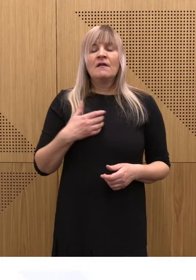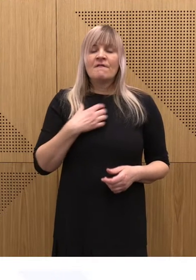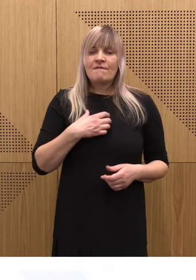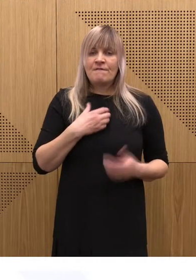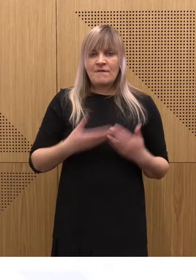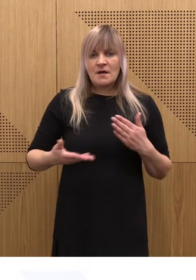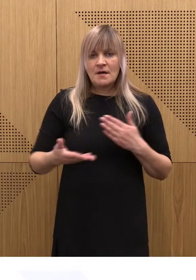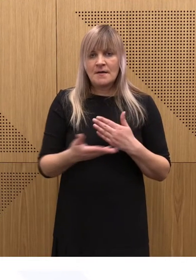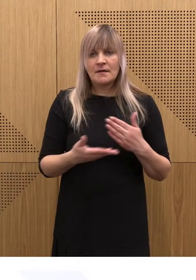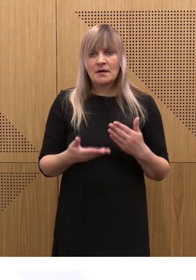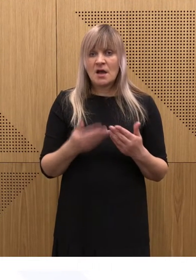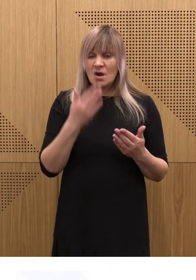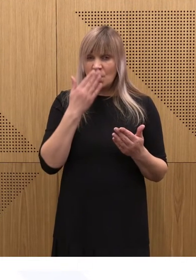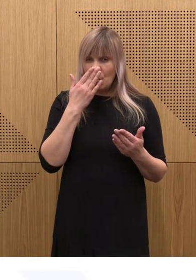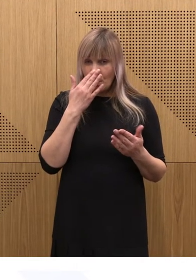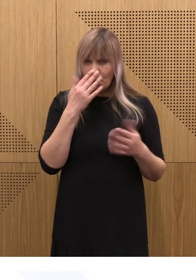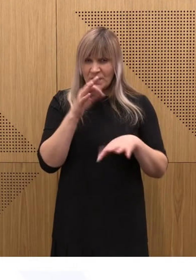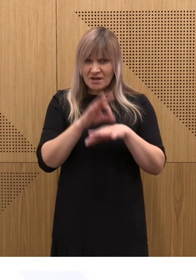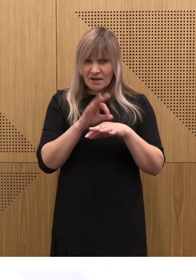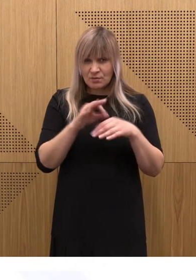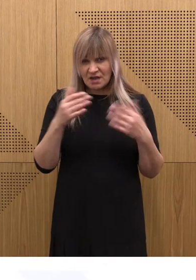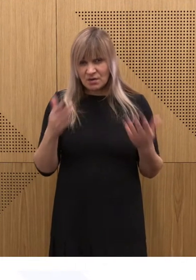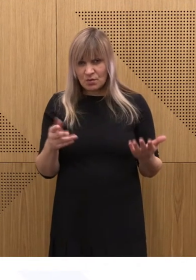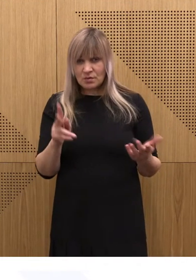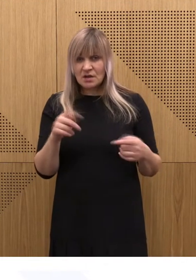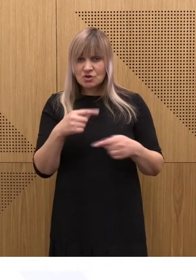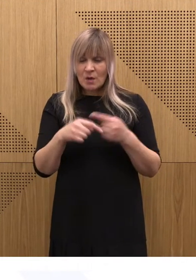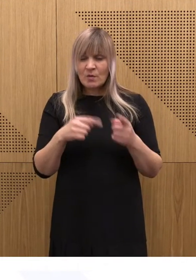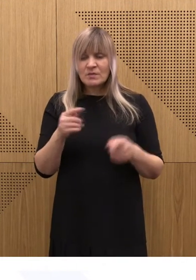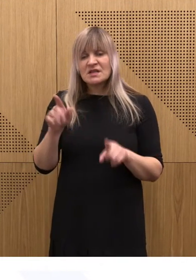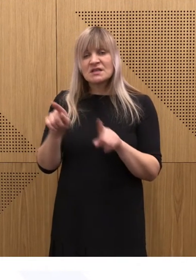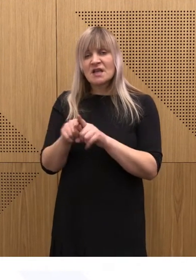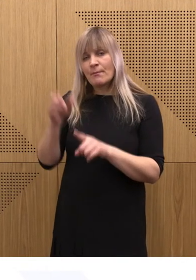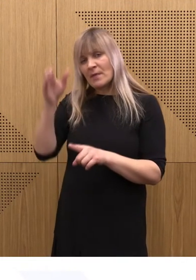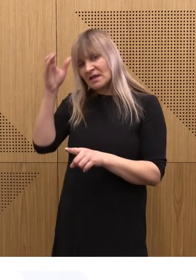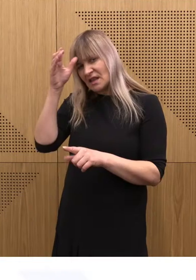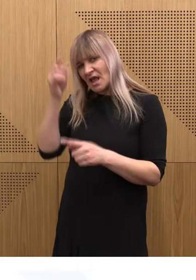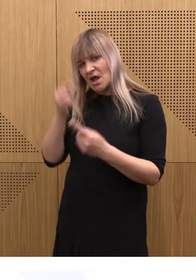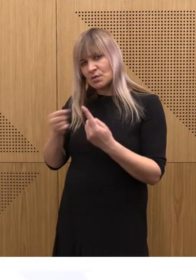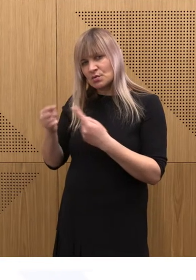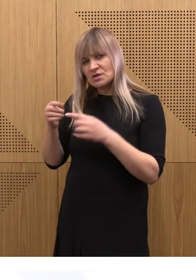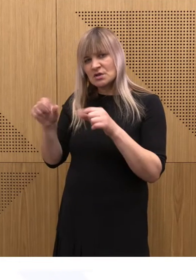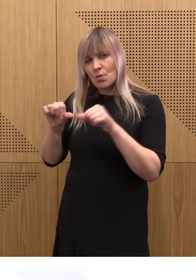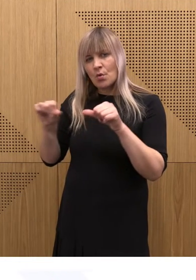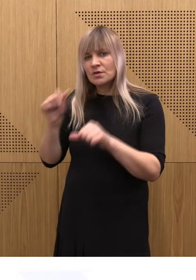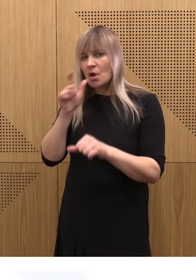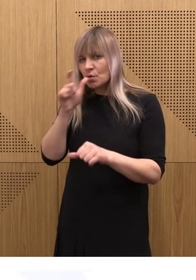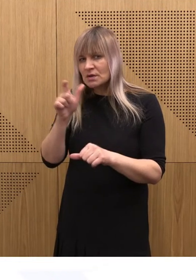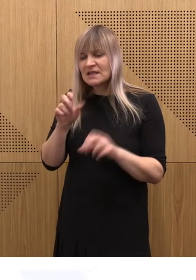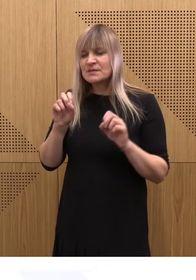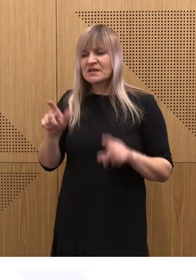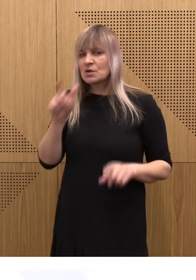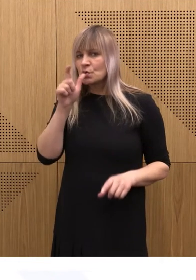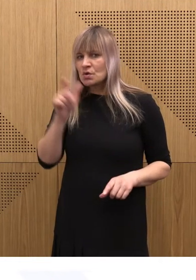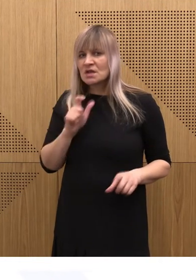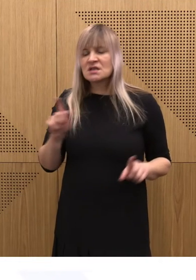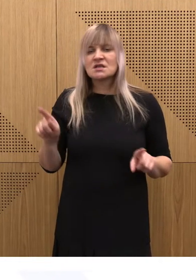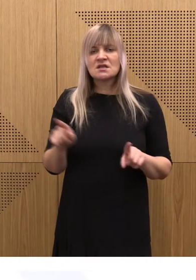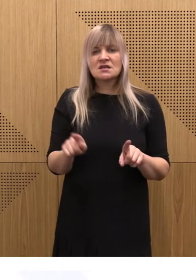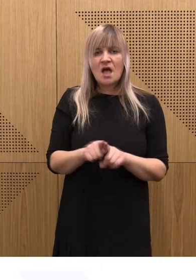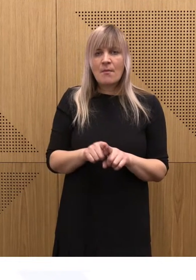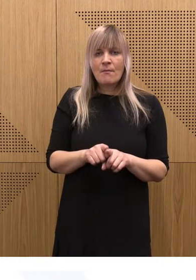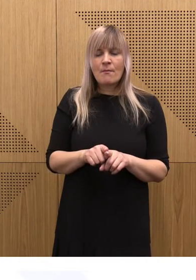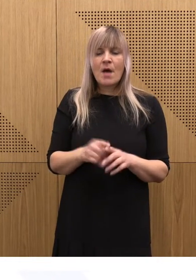kui me vaatasime numbritel otsa ja mida ütles ka teadusnõukoda ja eksperdid, kui mõned